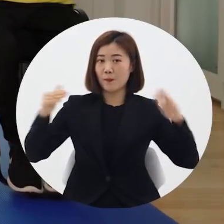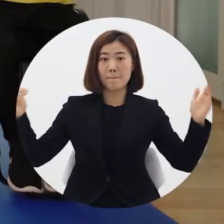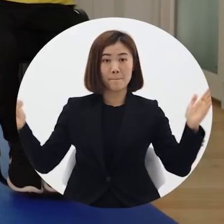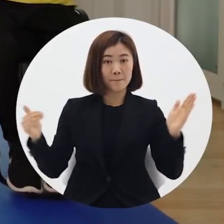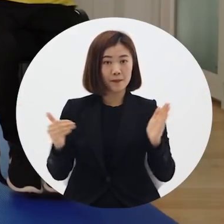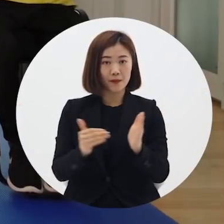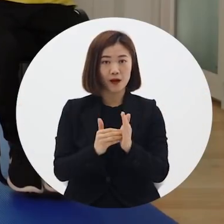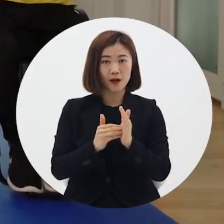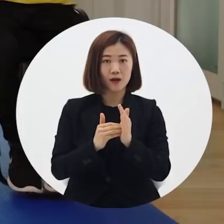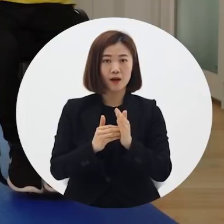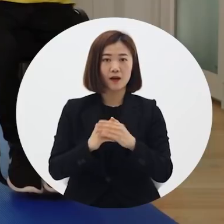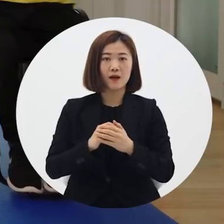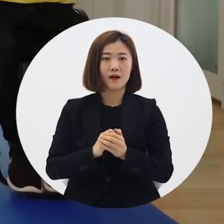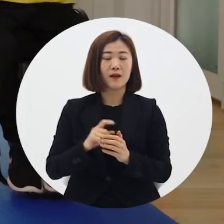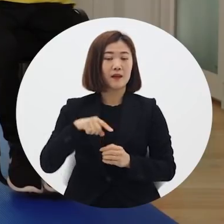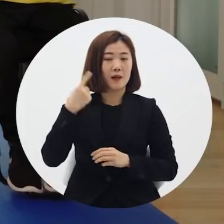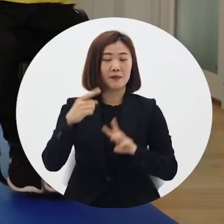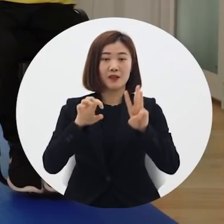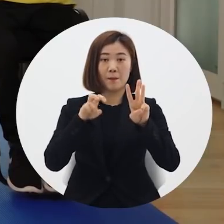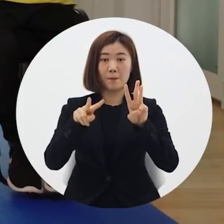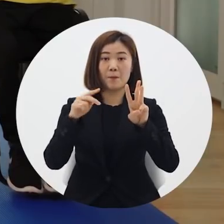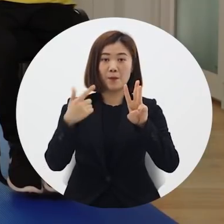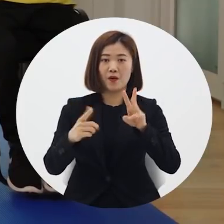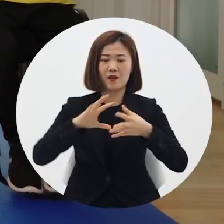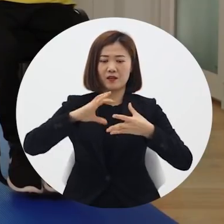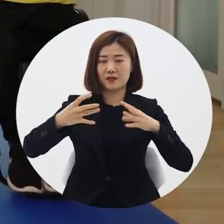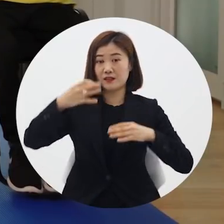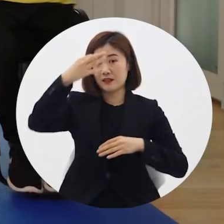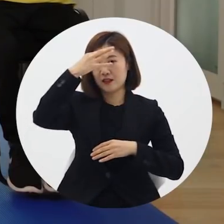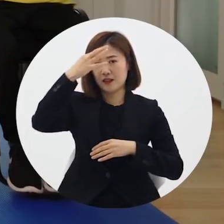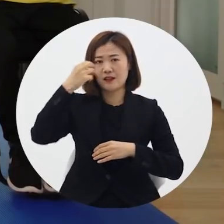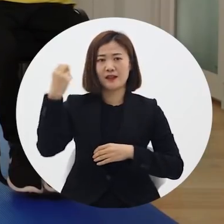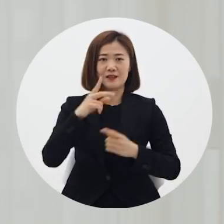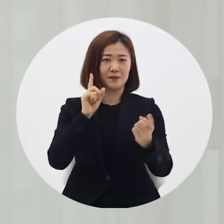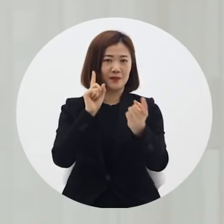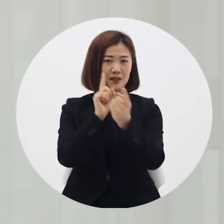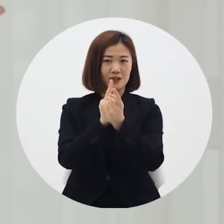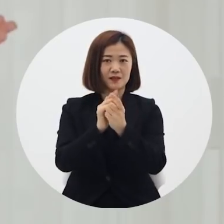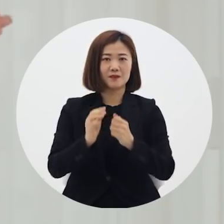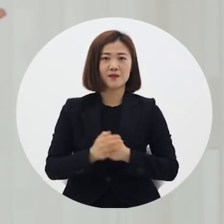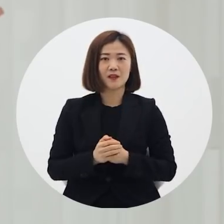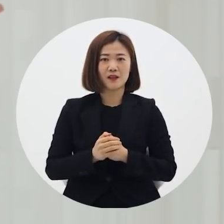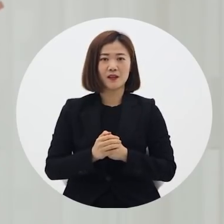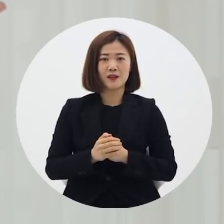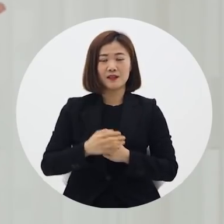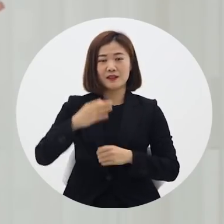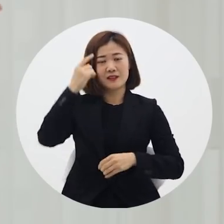마치고요. 저희는 제3편 근기능 편에서 만나뵙겠습니다.